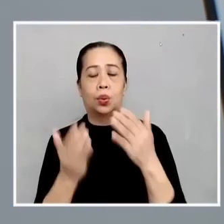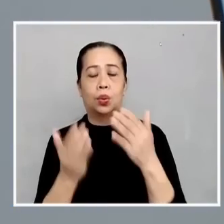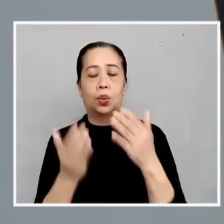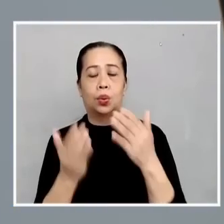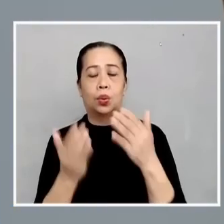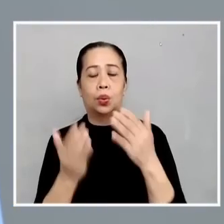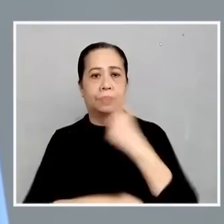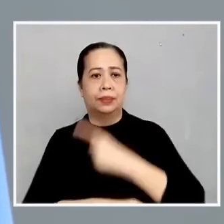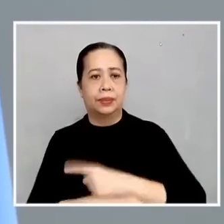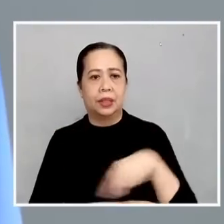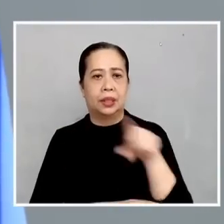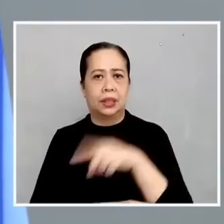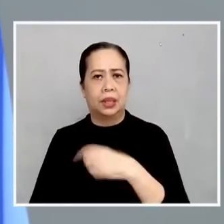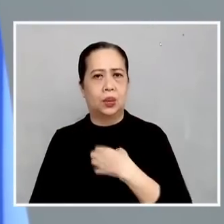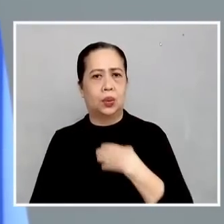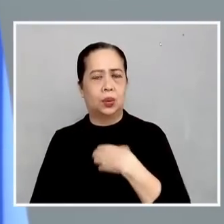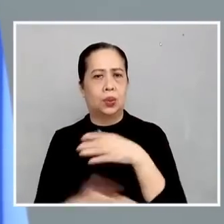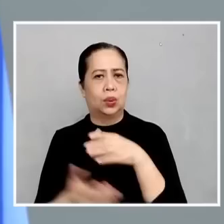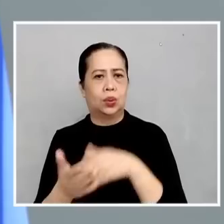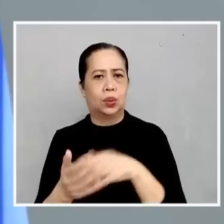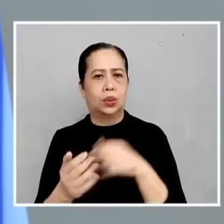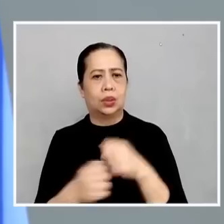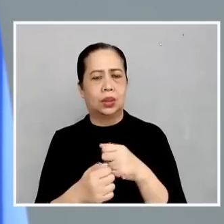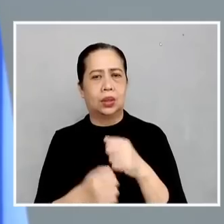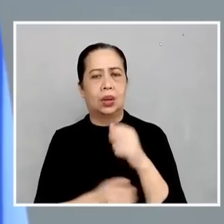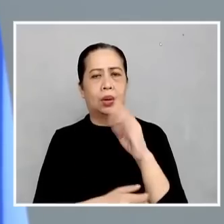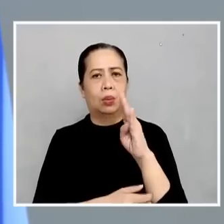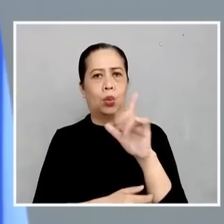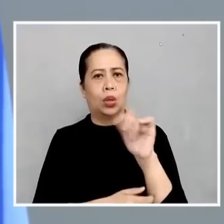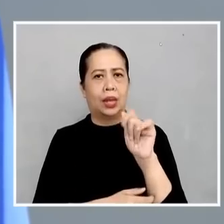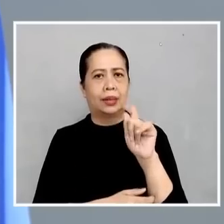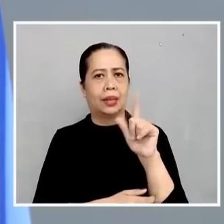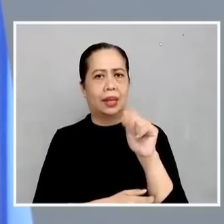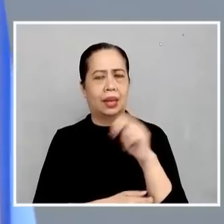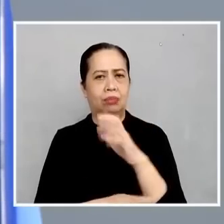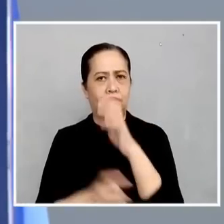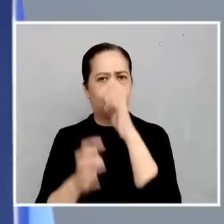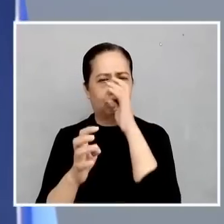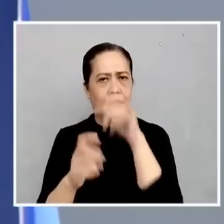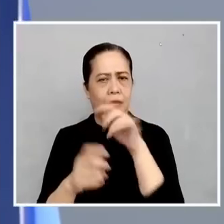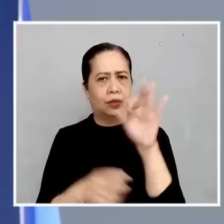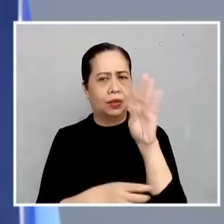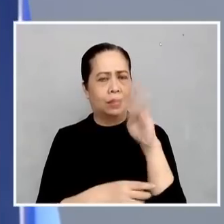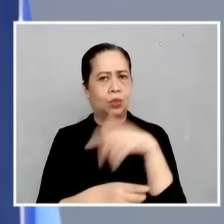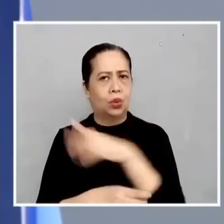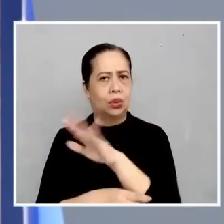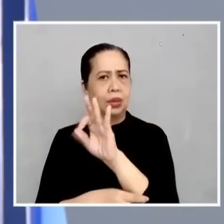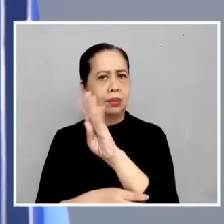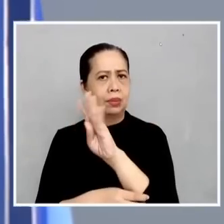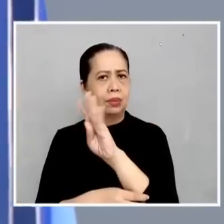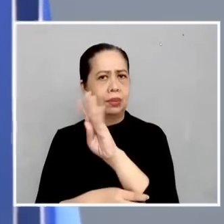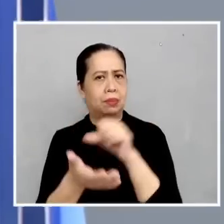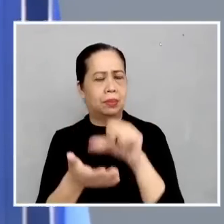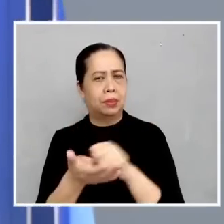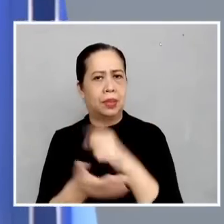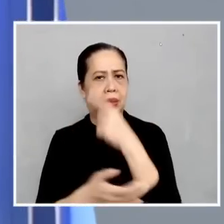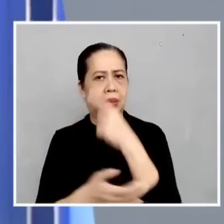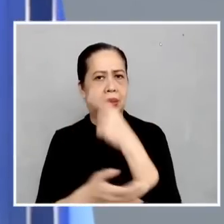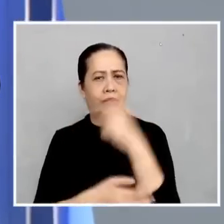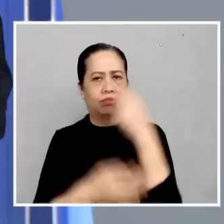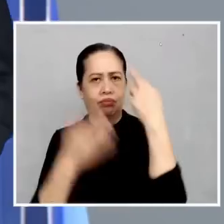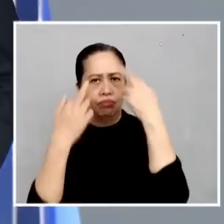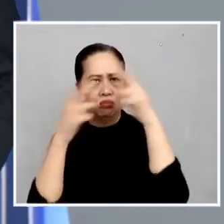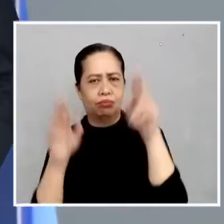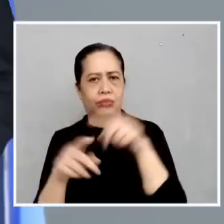ng independent news website na Bulatlat na nirestrict ng Facebook ang kanilang FB page dahil sa paglabag umano